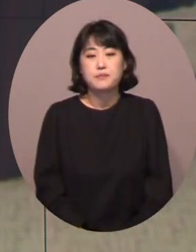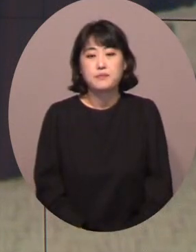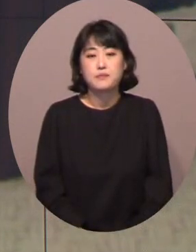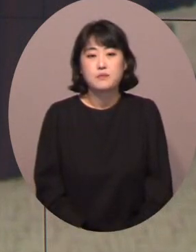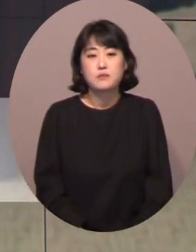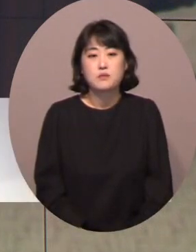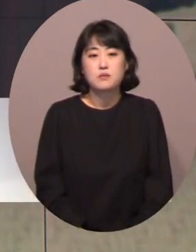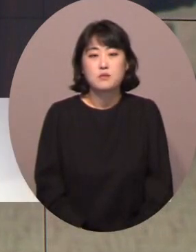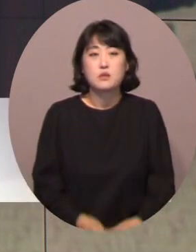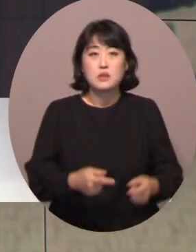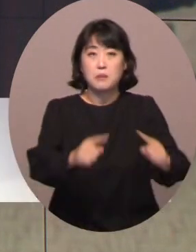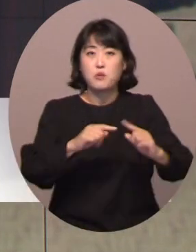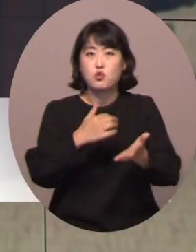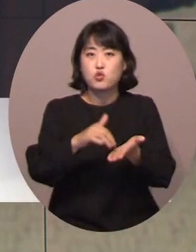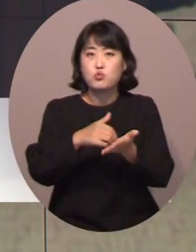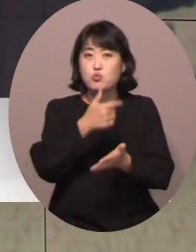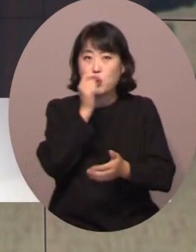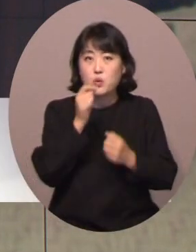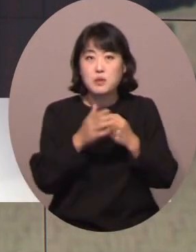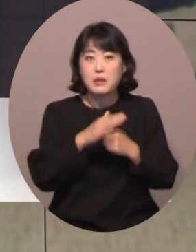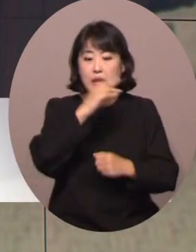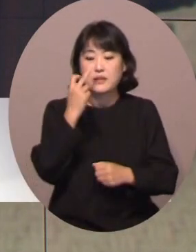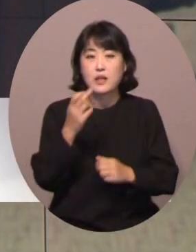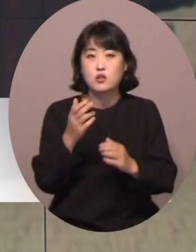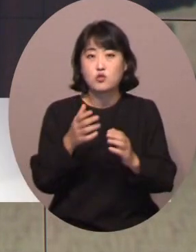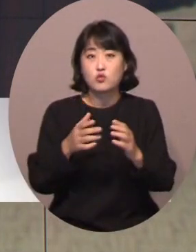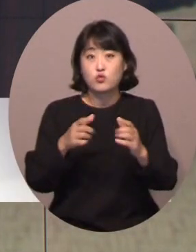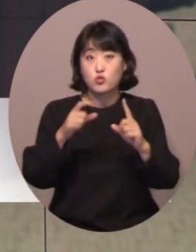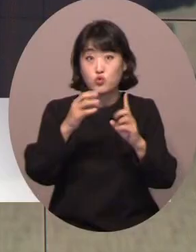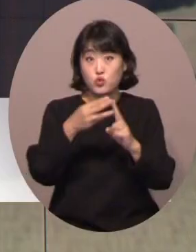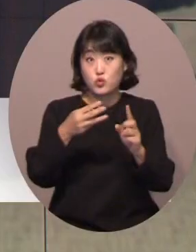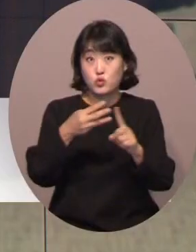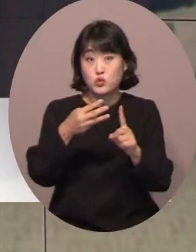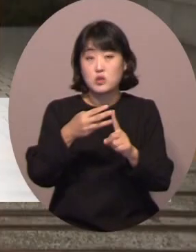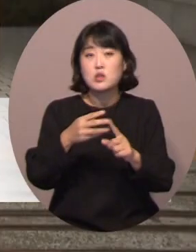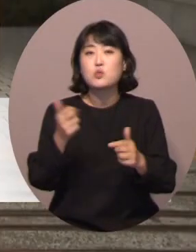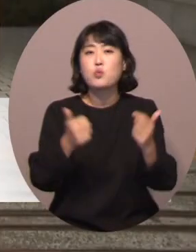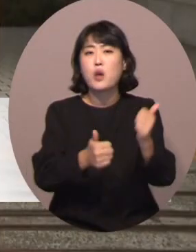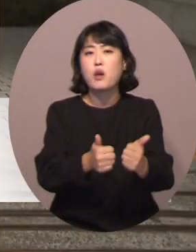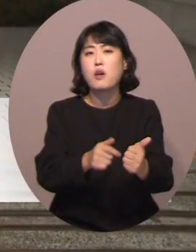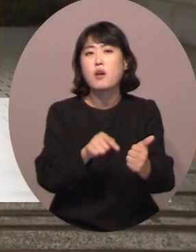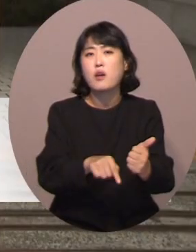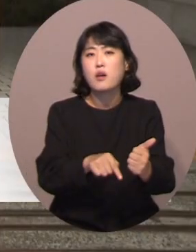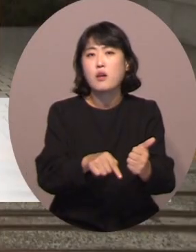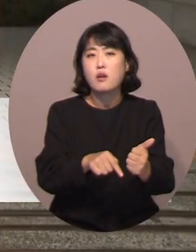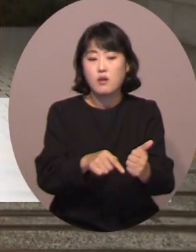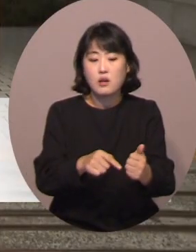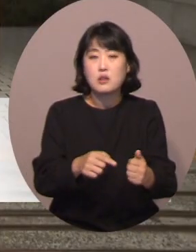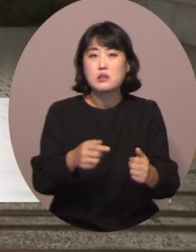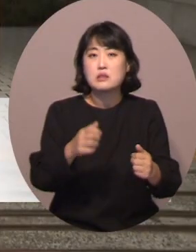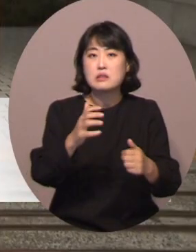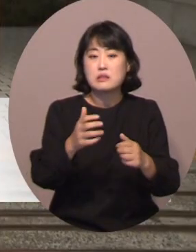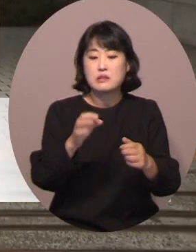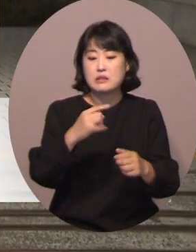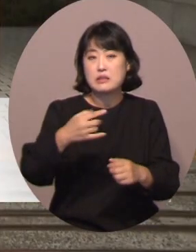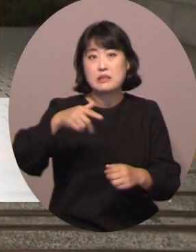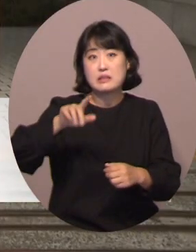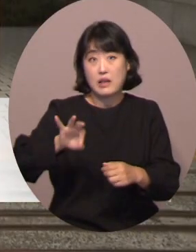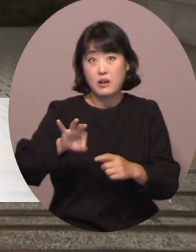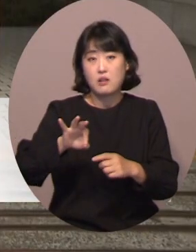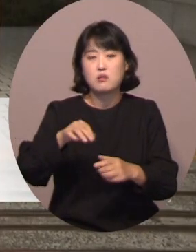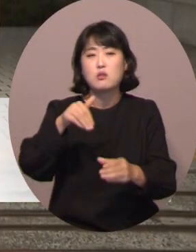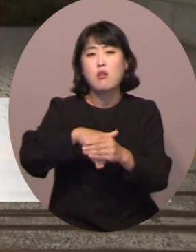정족수 논란을 빚었던 예산군 의회 의장단 선출 결과가 무효라는 법원 판결이 나왔습니다